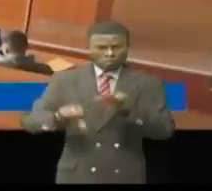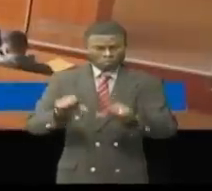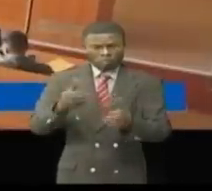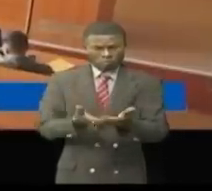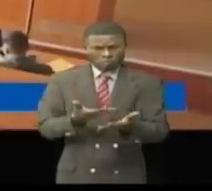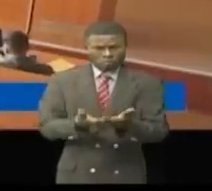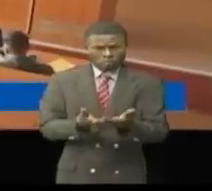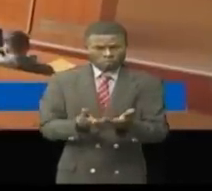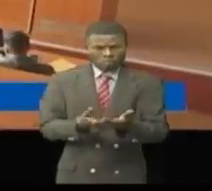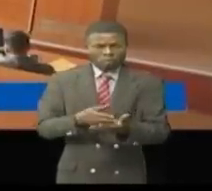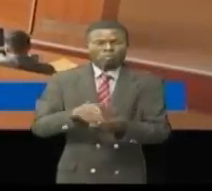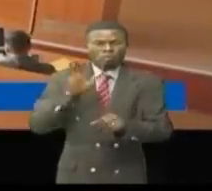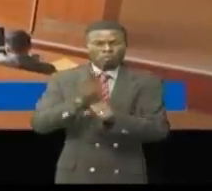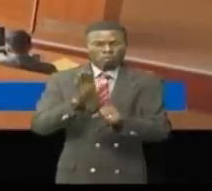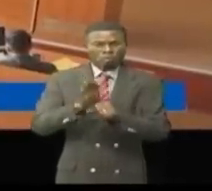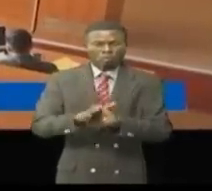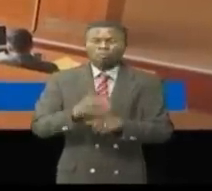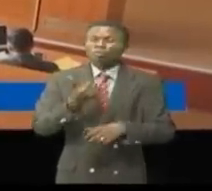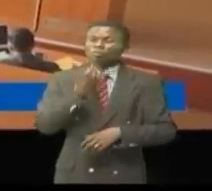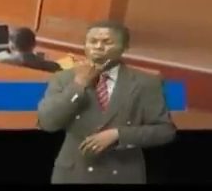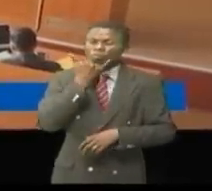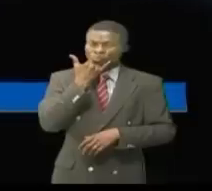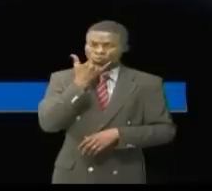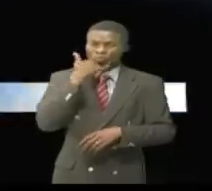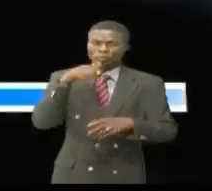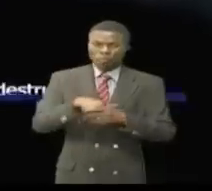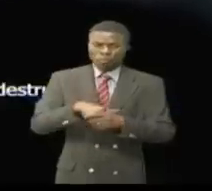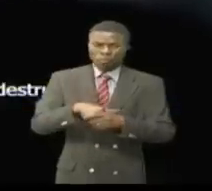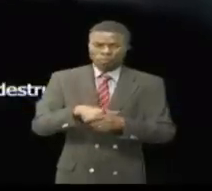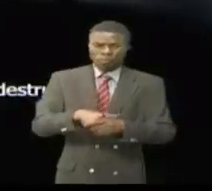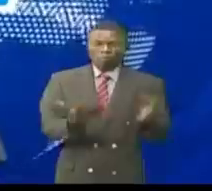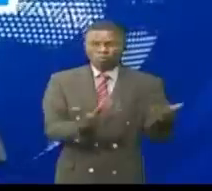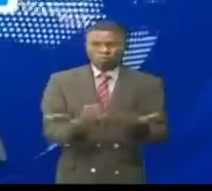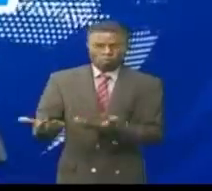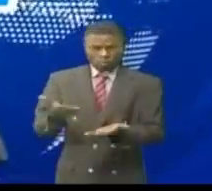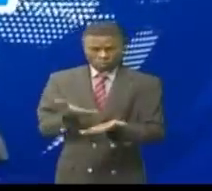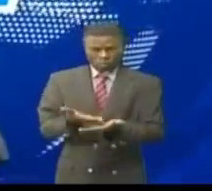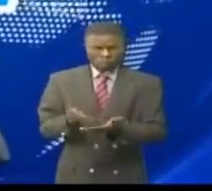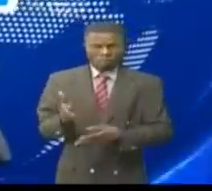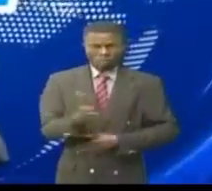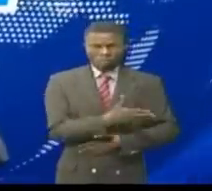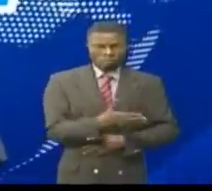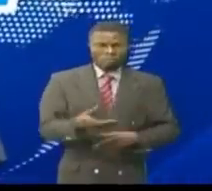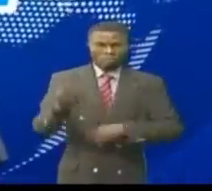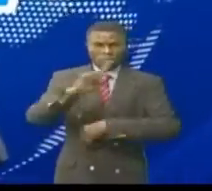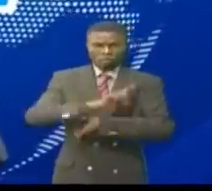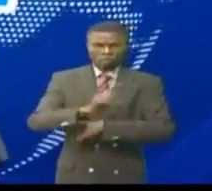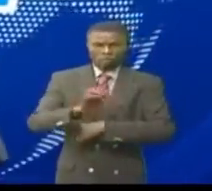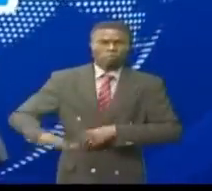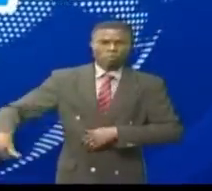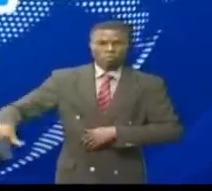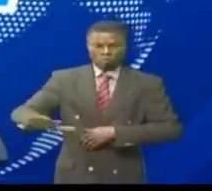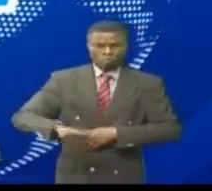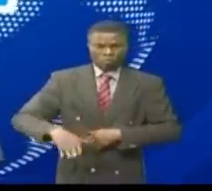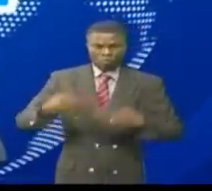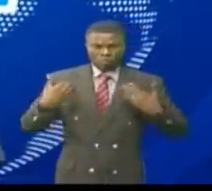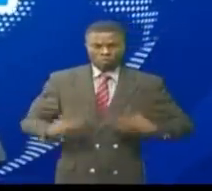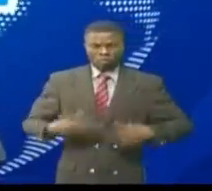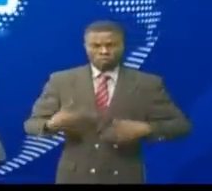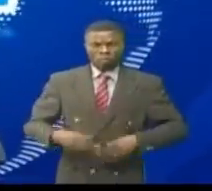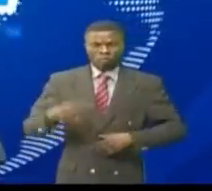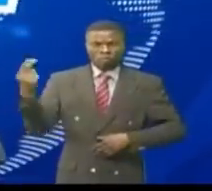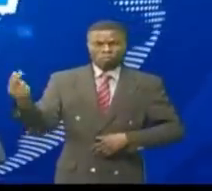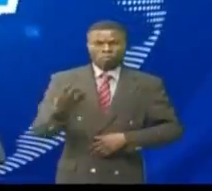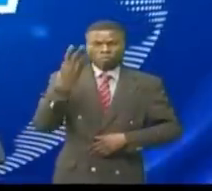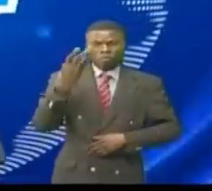cybercriminalité qui est l'ensemble des infractions commises au moyen des ordinateurs. La journée des Nations Unies est célébrée chaque année le